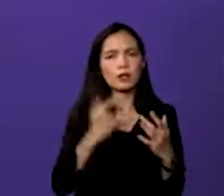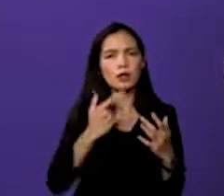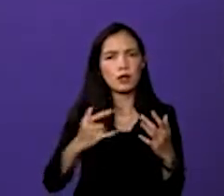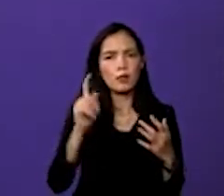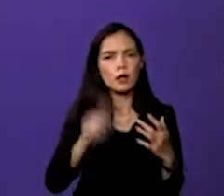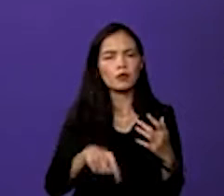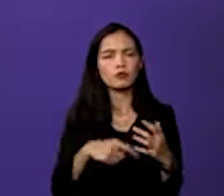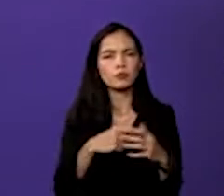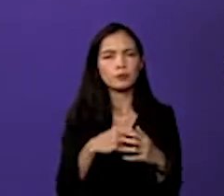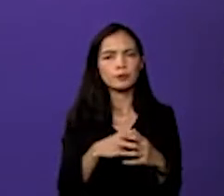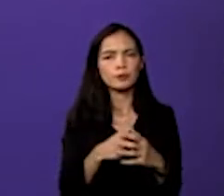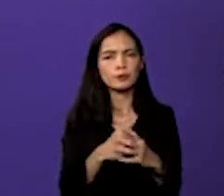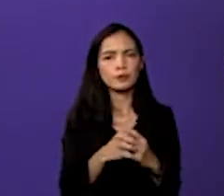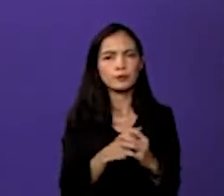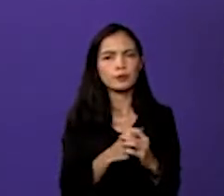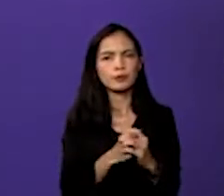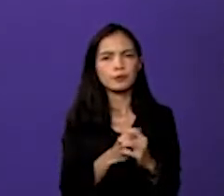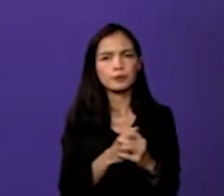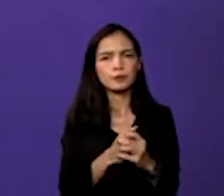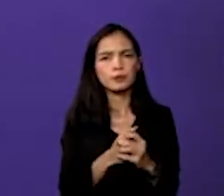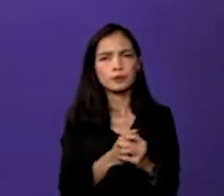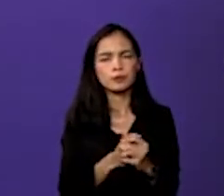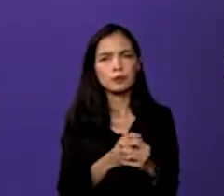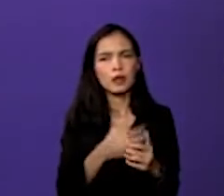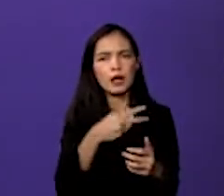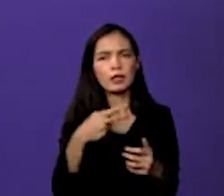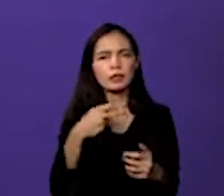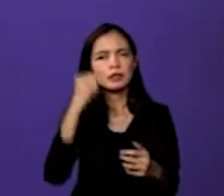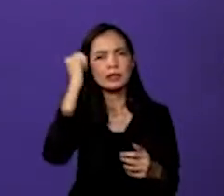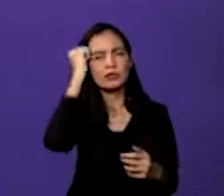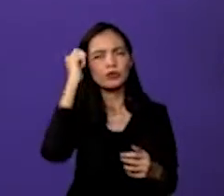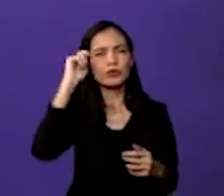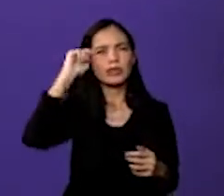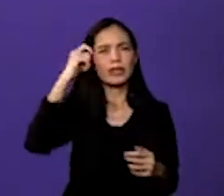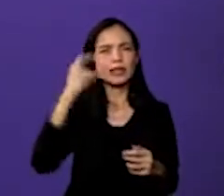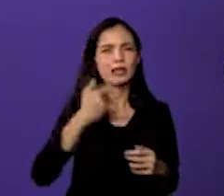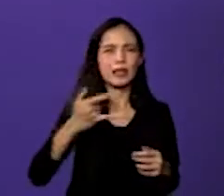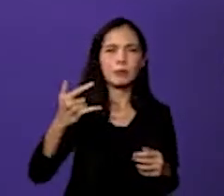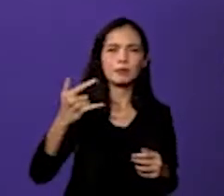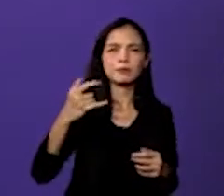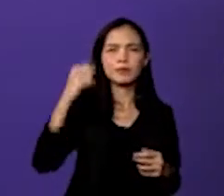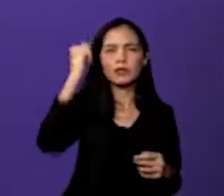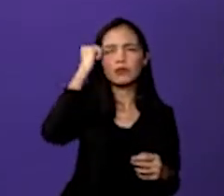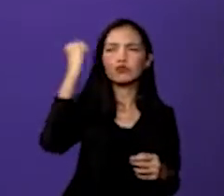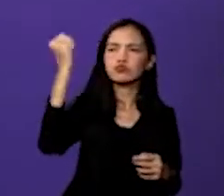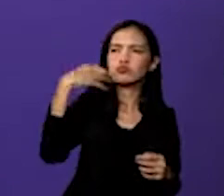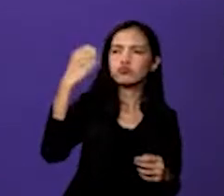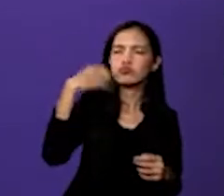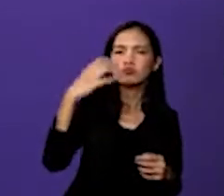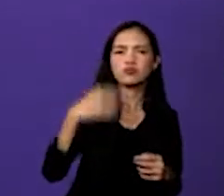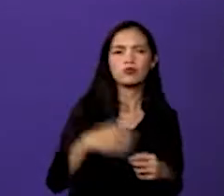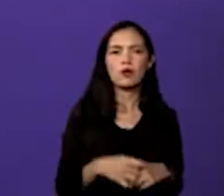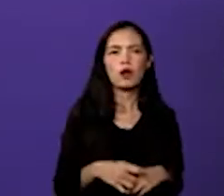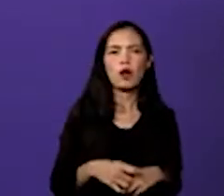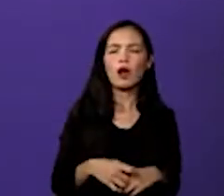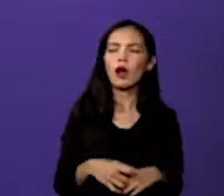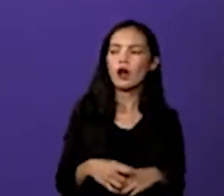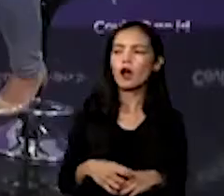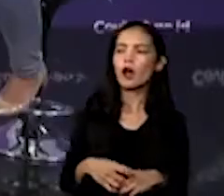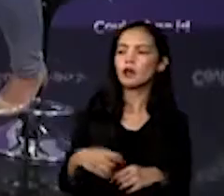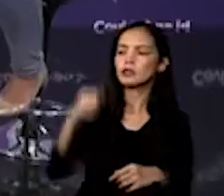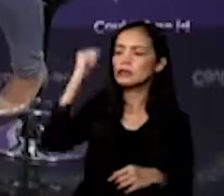Jadi kalau untuk soal ibu tuh hal yang paling saya ingat sih pasti nasihat-nasihatnya sih jadi nasehat nasehat Ibu